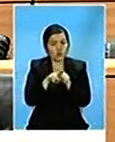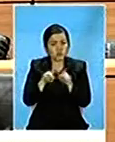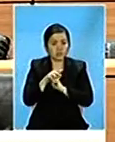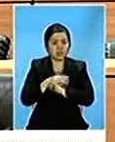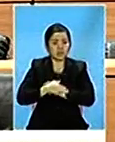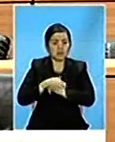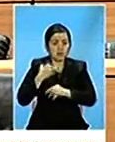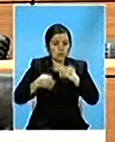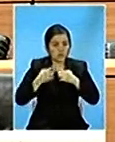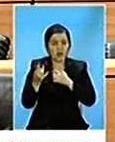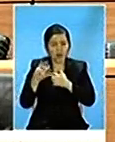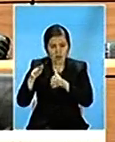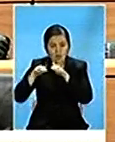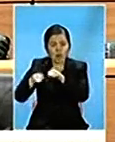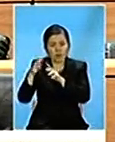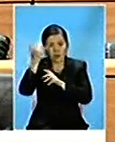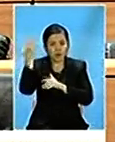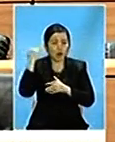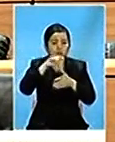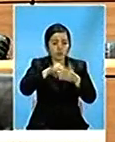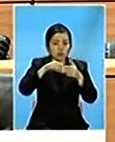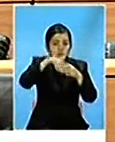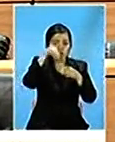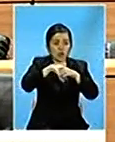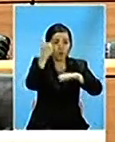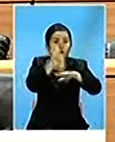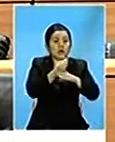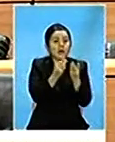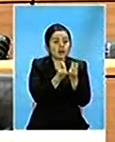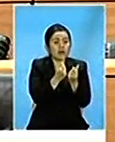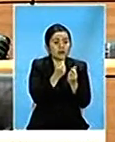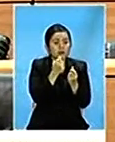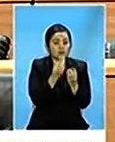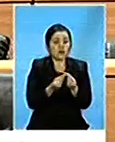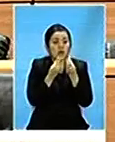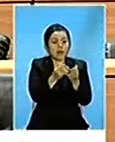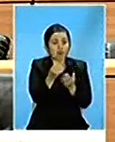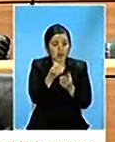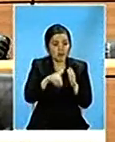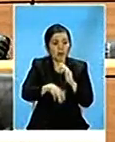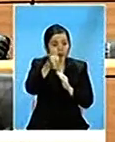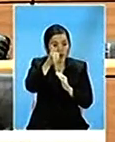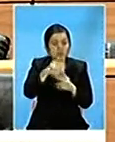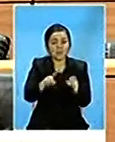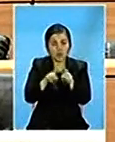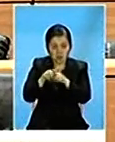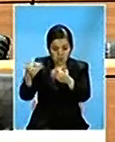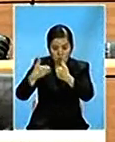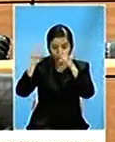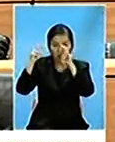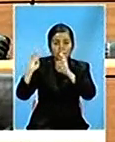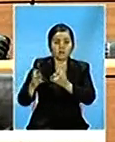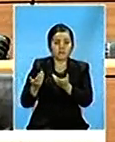ายหรือไงคลองเดียวเนี่ยตอนเลือกตั้งผู้ว่าพูดแบบนี้สิครับแล้วจะดูว่าได้สักกี่คะแนนนะครับท่านประธานครับอีกประเด็นนึงที่พาดพิงไปยังกทม